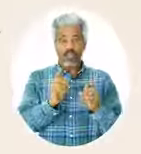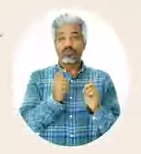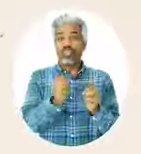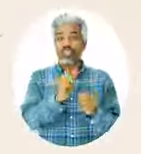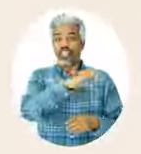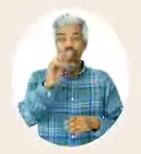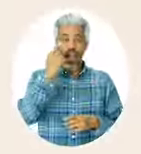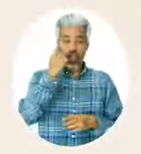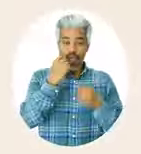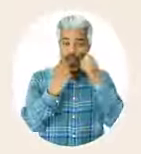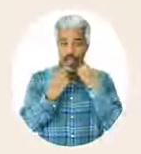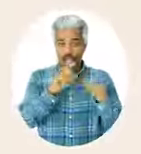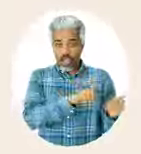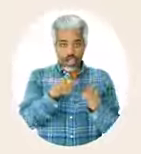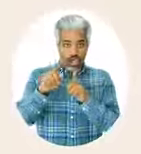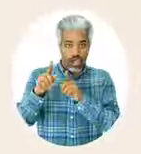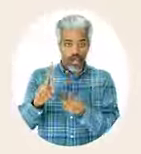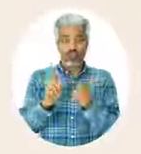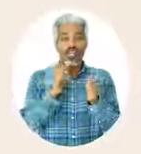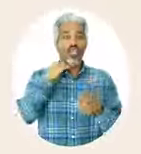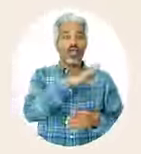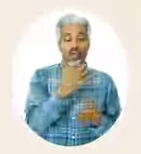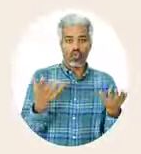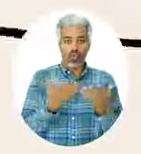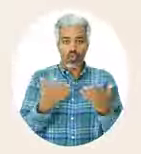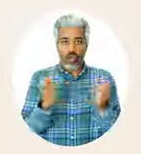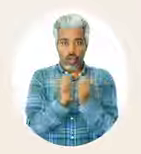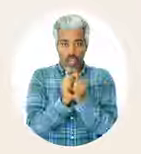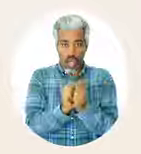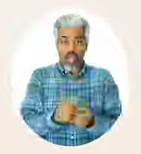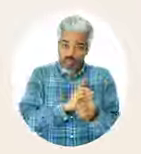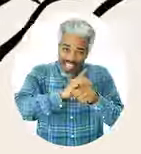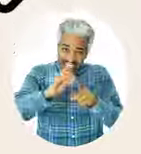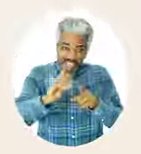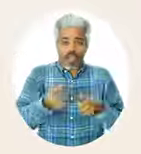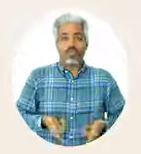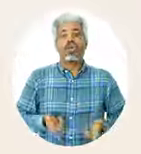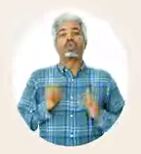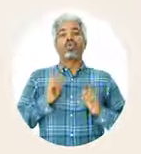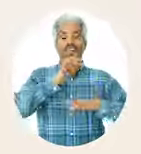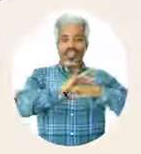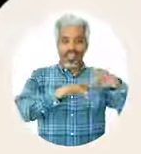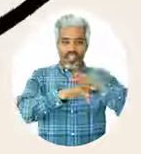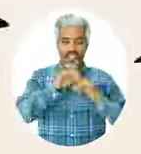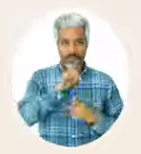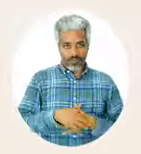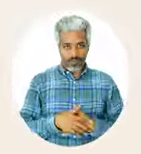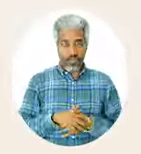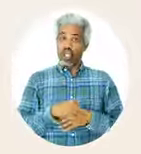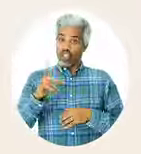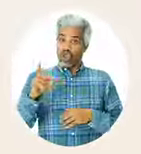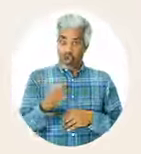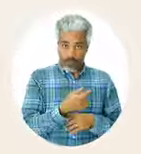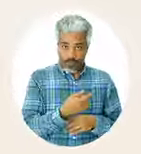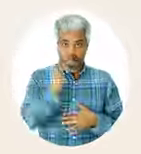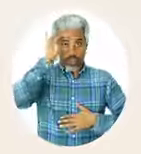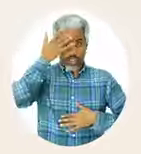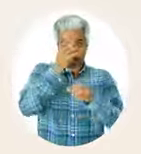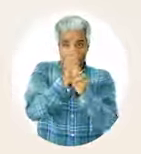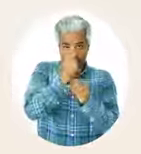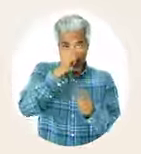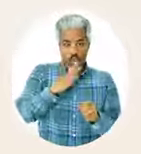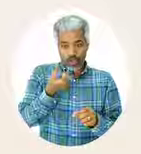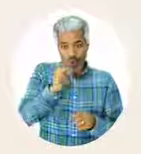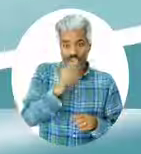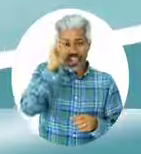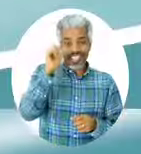በእንባ እንዲሁም ከተበከሉ መገልገያ ቁሳቁሶች ጋር በቀጥታ በሚኖር ንክኪ ነው። ስለሆነም በበሽታው ከተያዙ